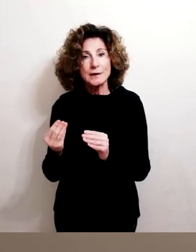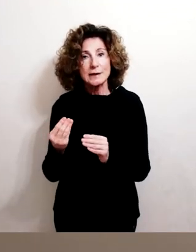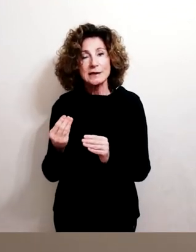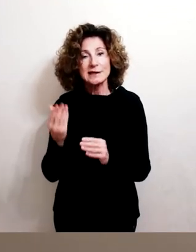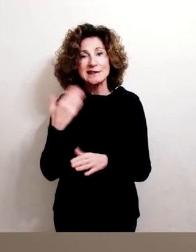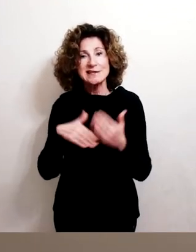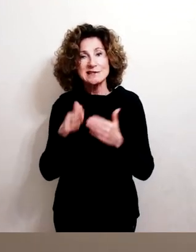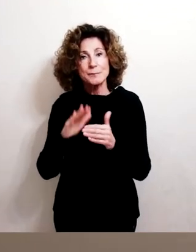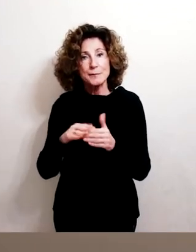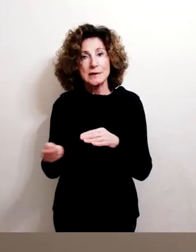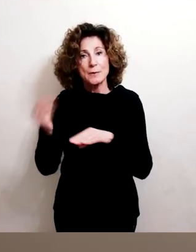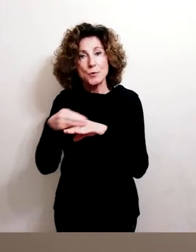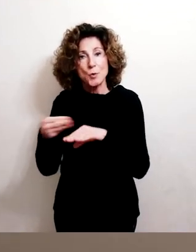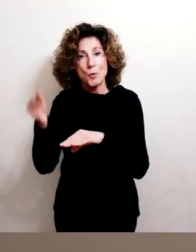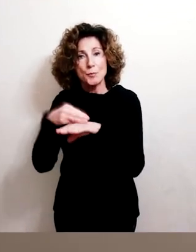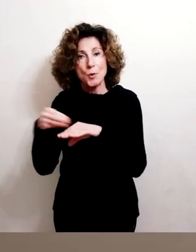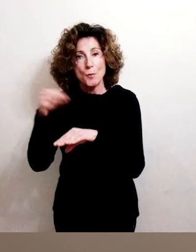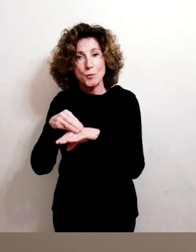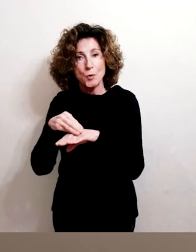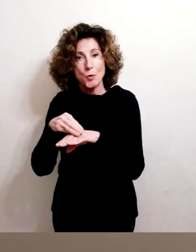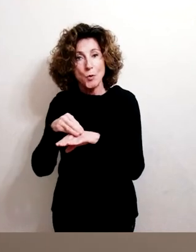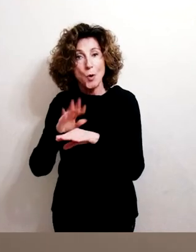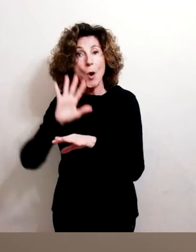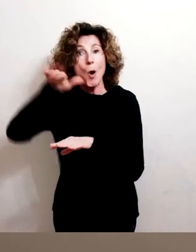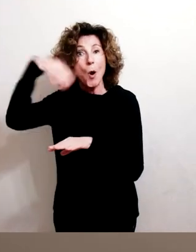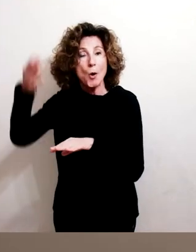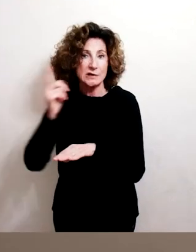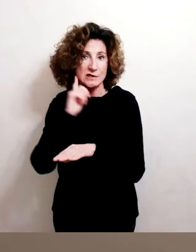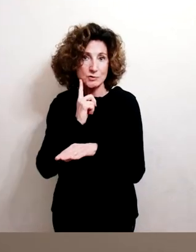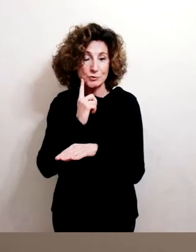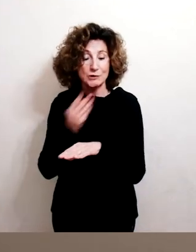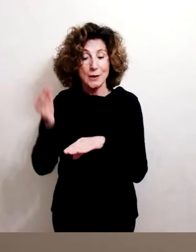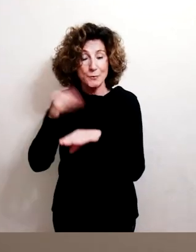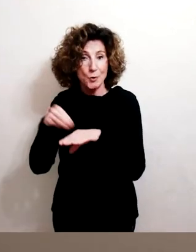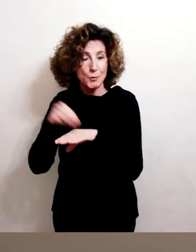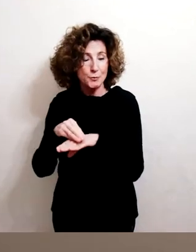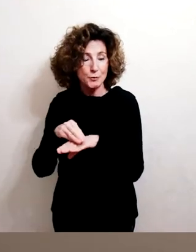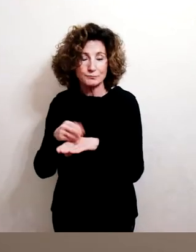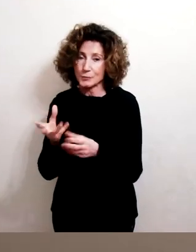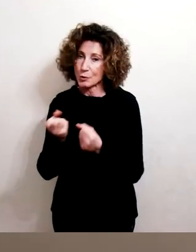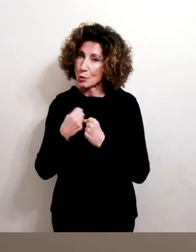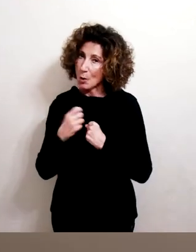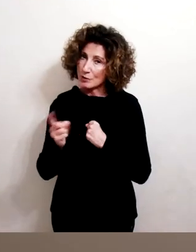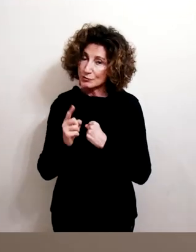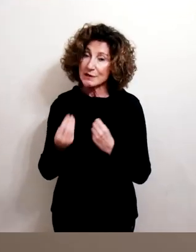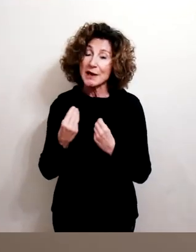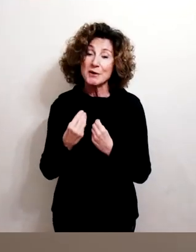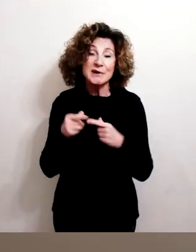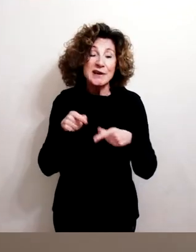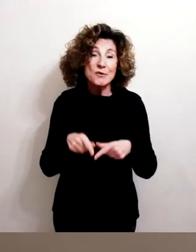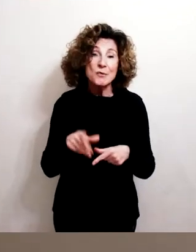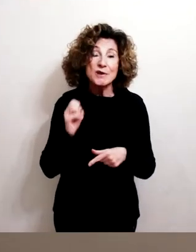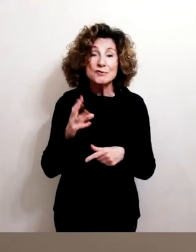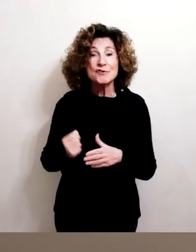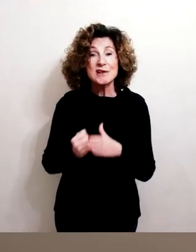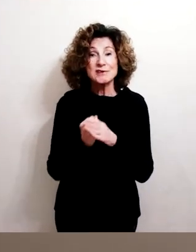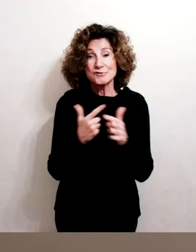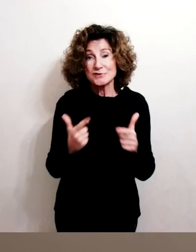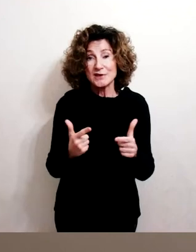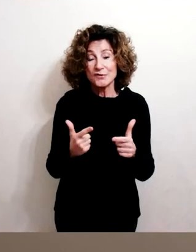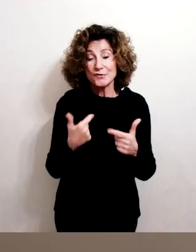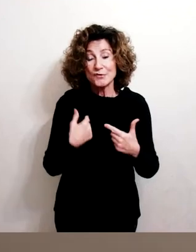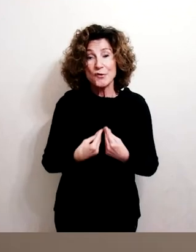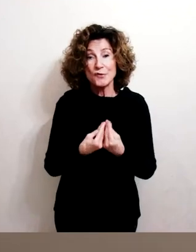ragazzi che abbiano altre disabilità che non siano la sordità perché non avendo il docente di sostegno non facciamo alcun